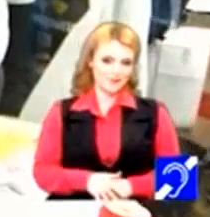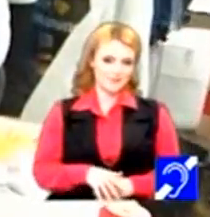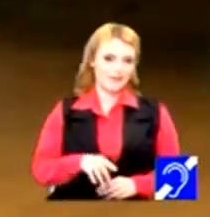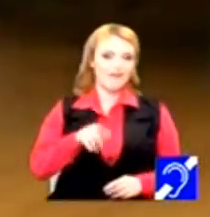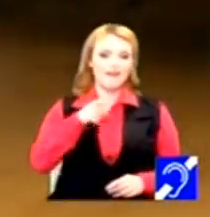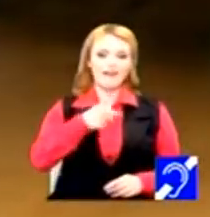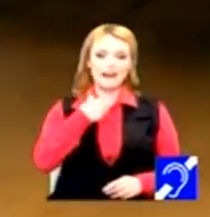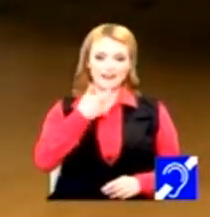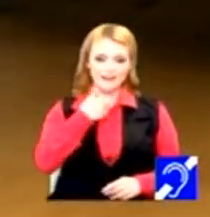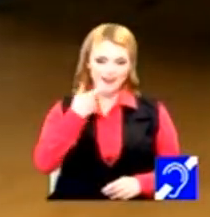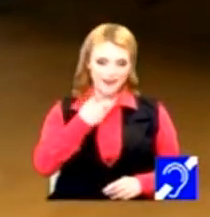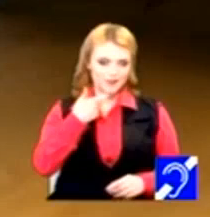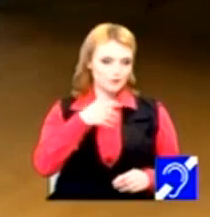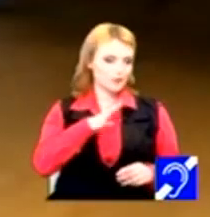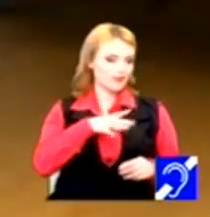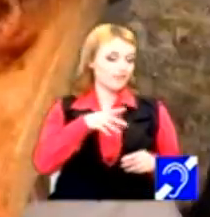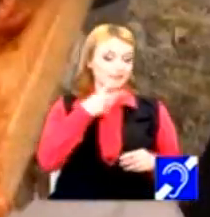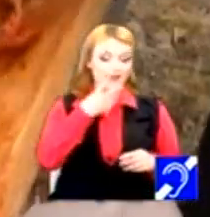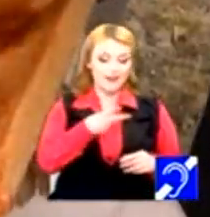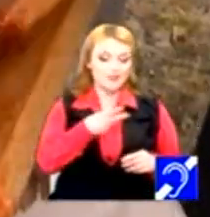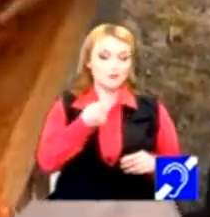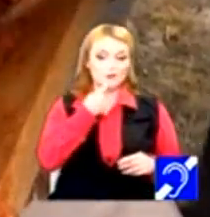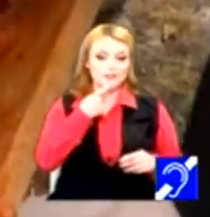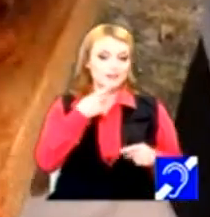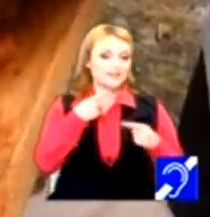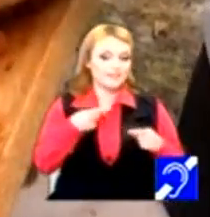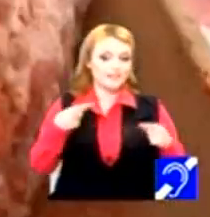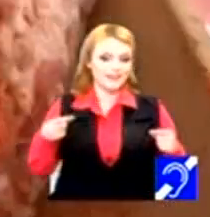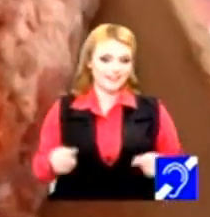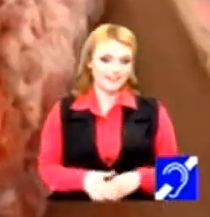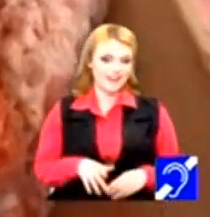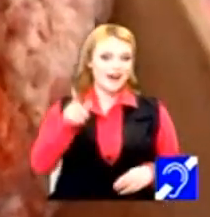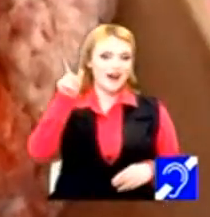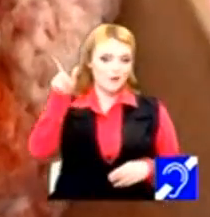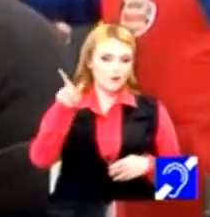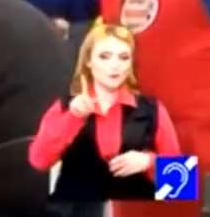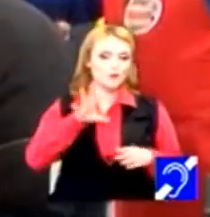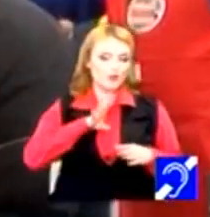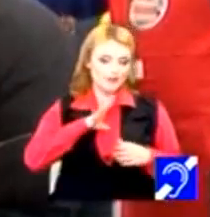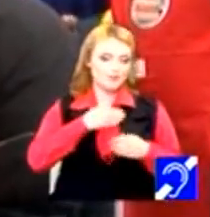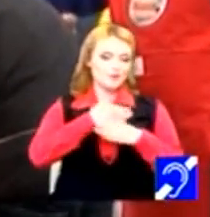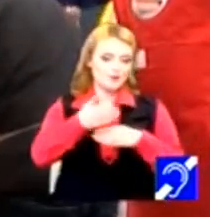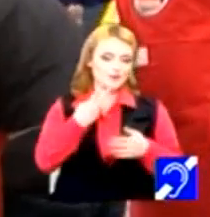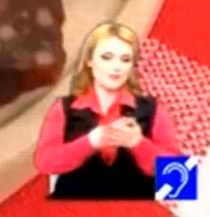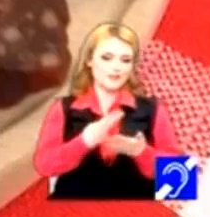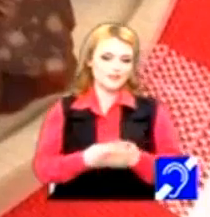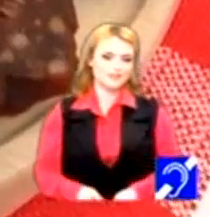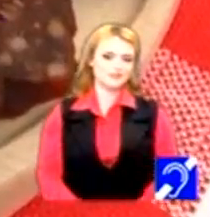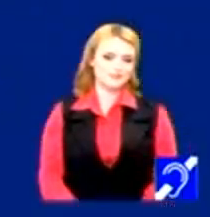Cârnatul a fost produsul căruia i-a fost dedicată această sărbătoare culinară. Imagini de acolo vedeți mai târziu în